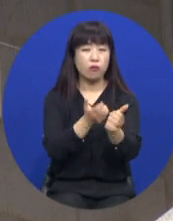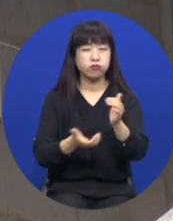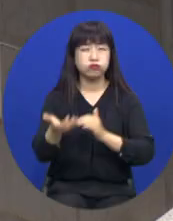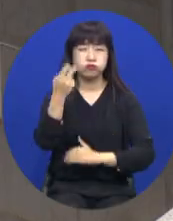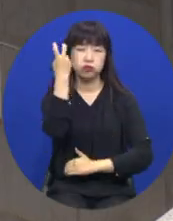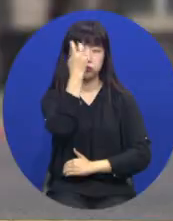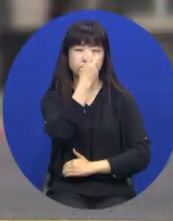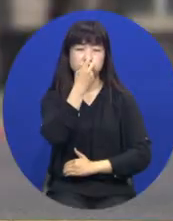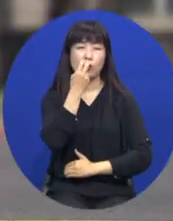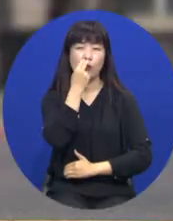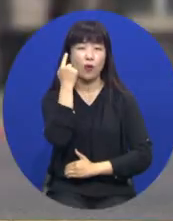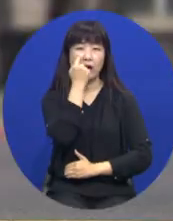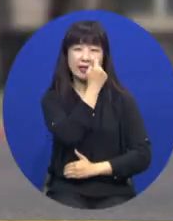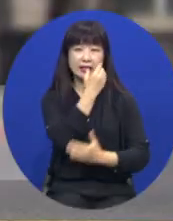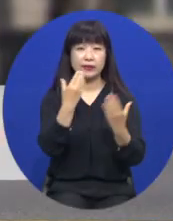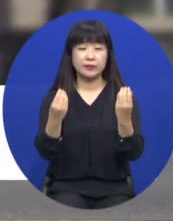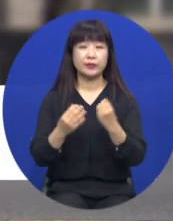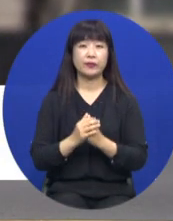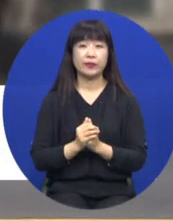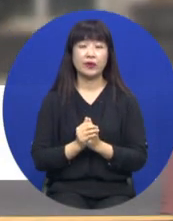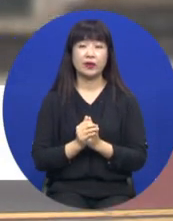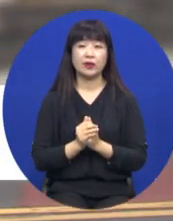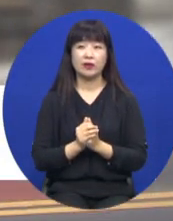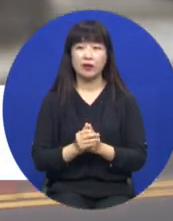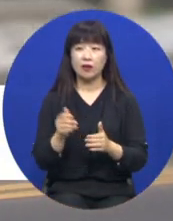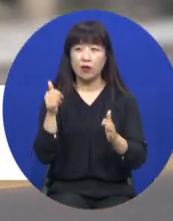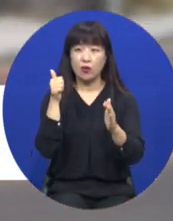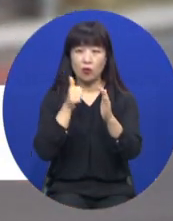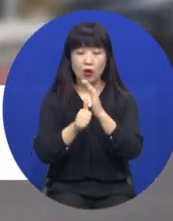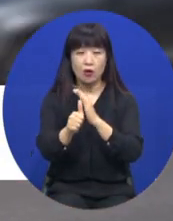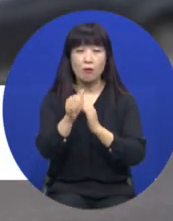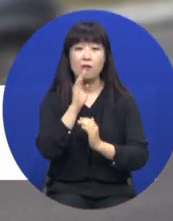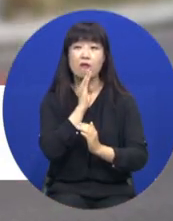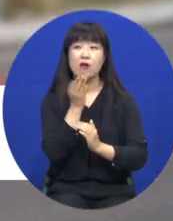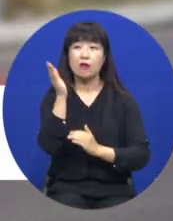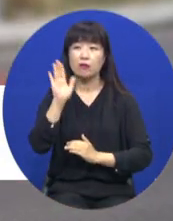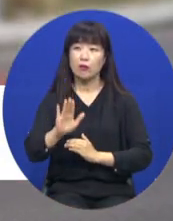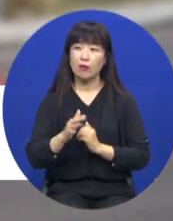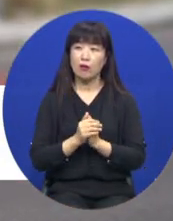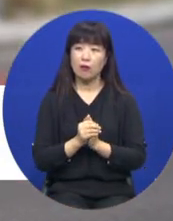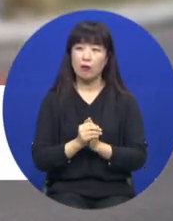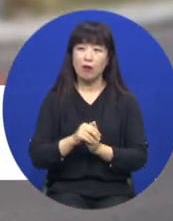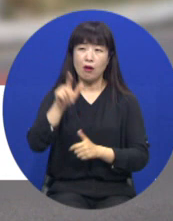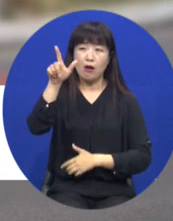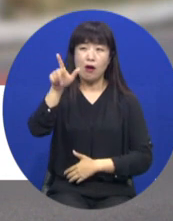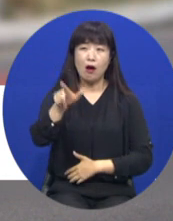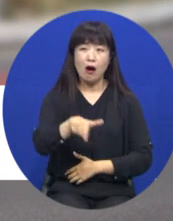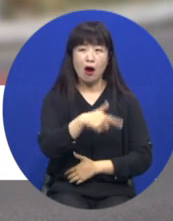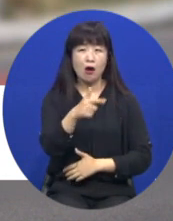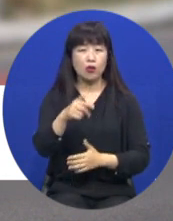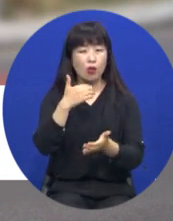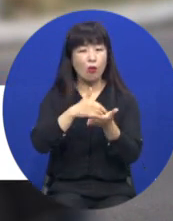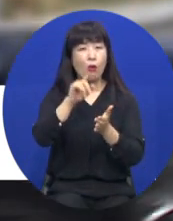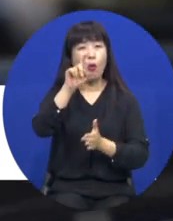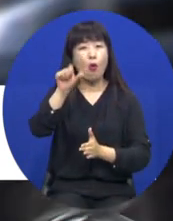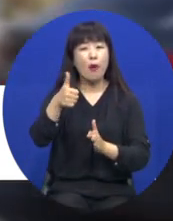중입니다. 왔다 가긴 했어요. 왔다 가서 확진 받은 걸 어떻게 해? 우리가 사람 하루에 여러 명씩 받는